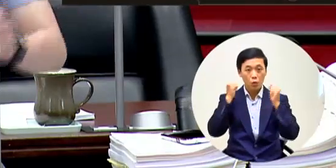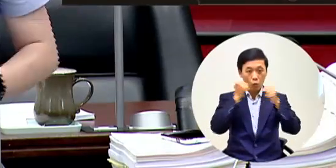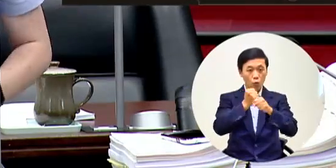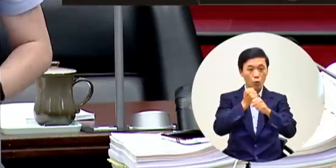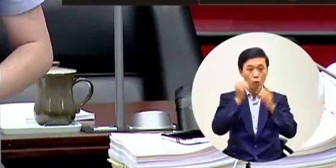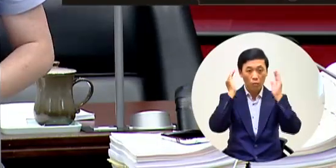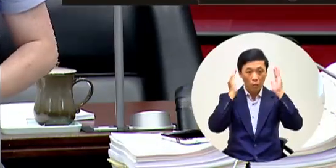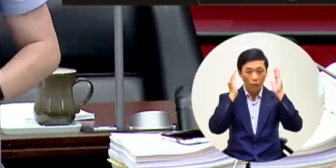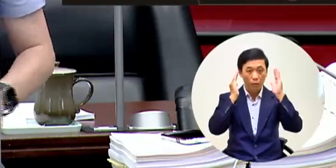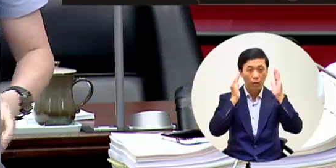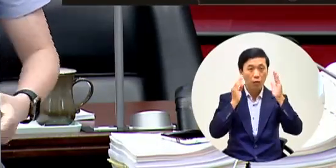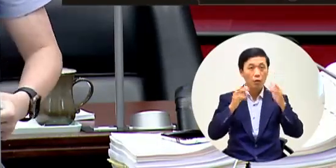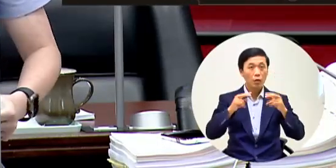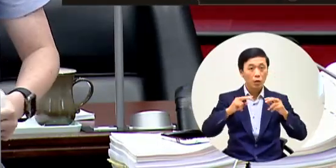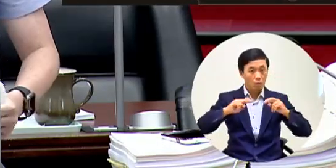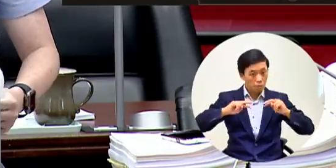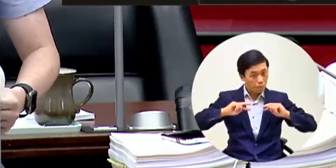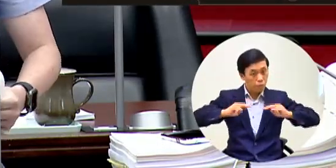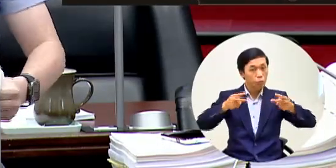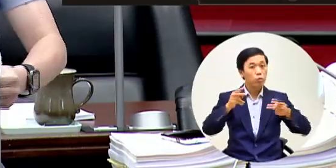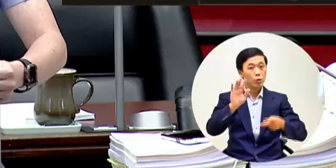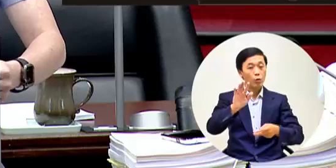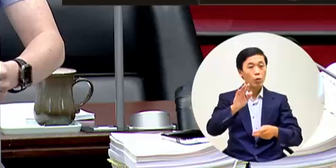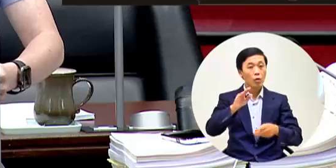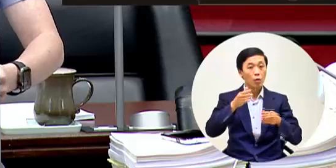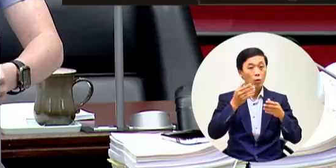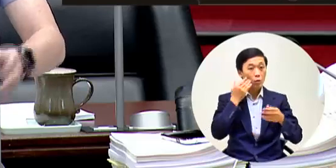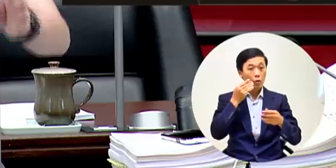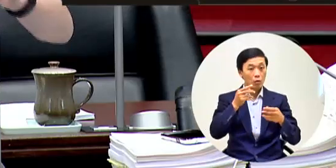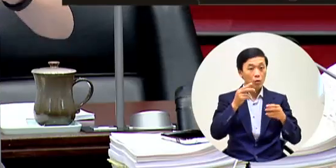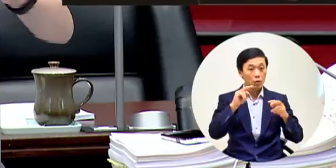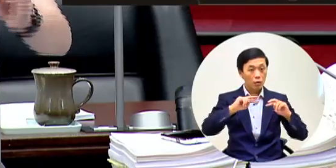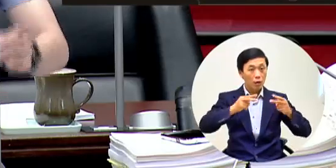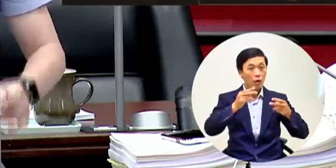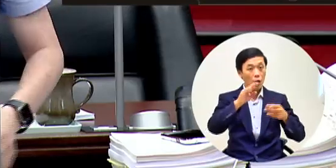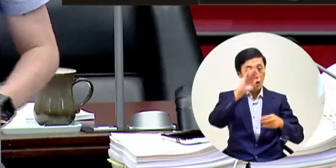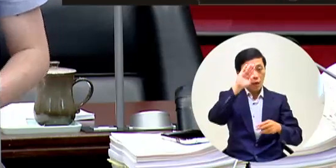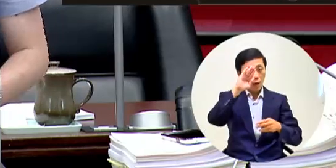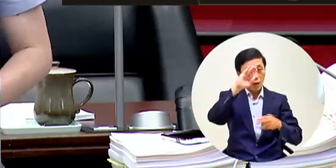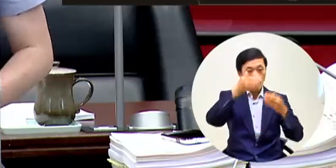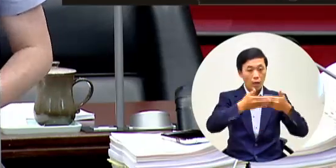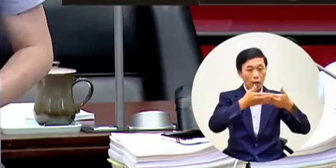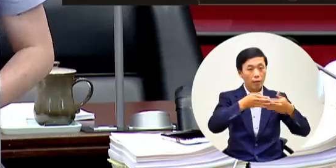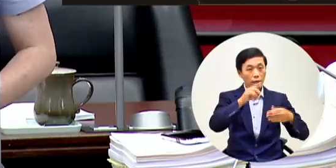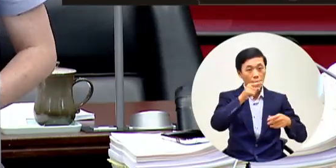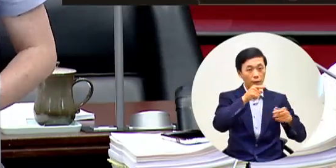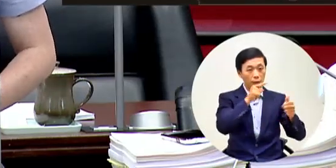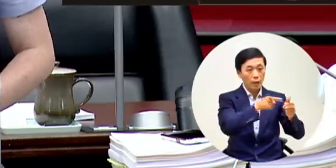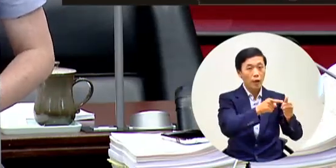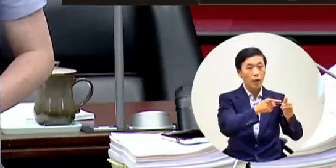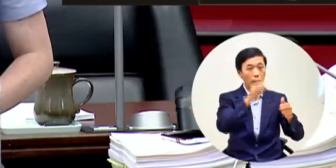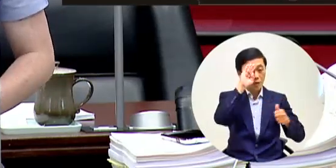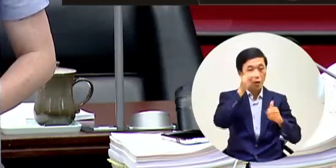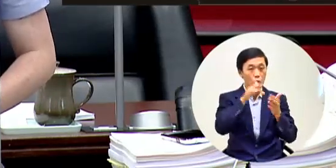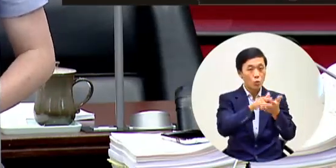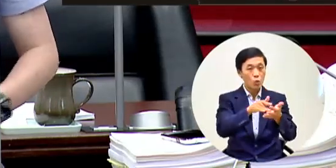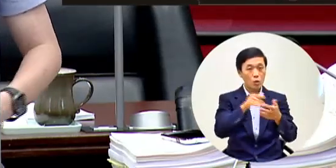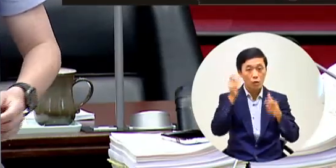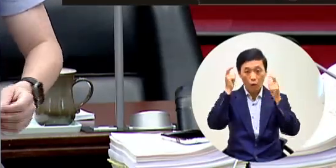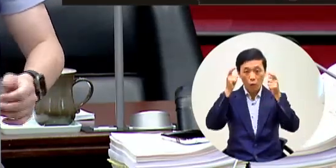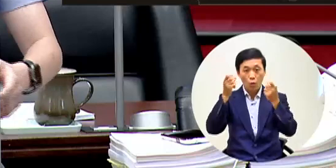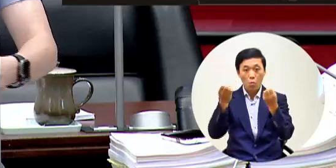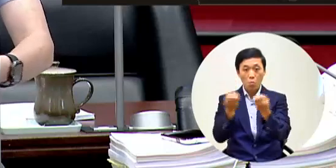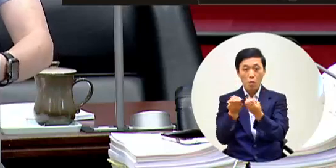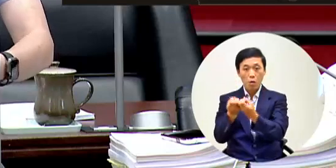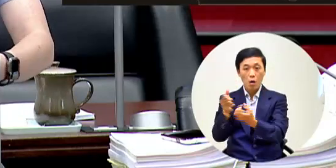大的改善。那这个汉他病毒到今年6月中旬哦，公安阁有嘛出现了5例哈，也